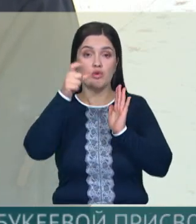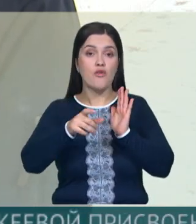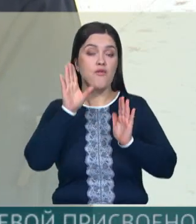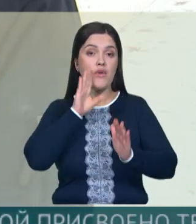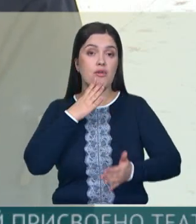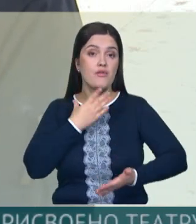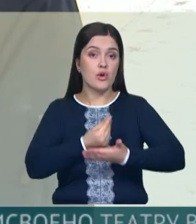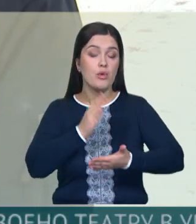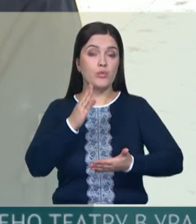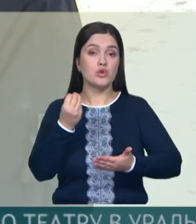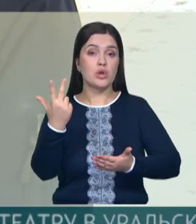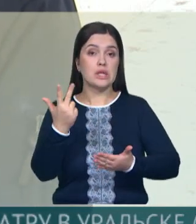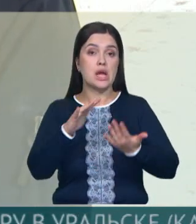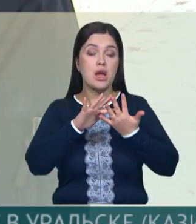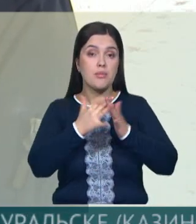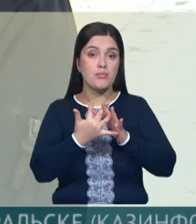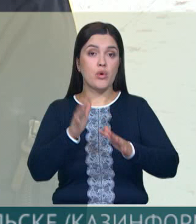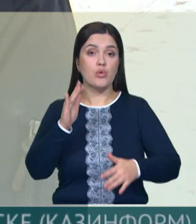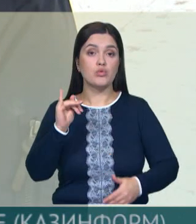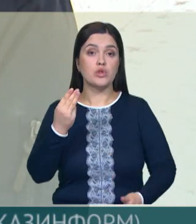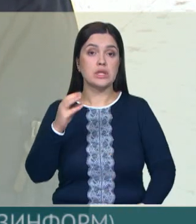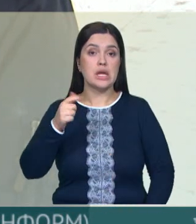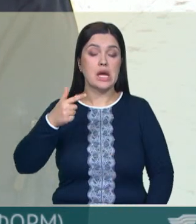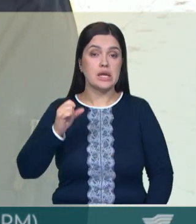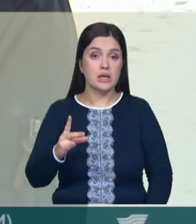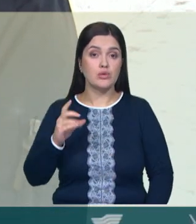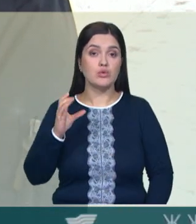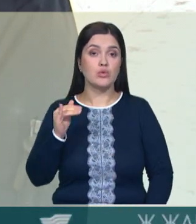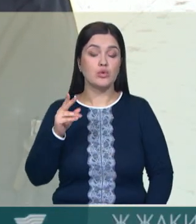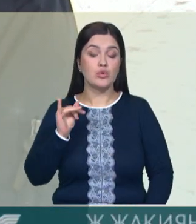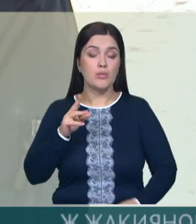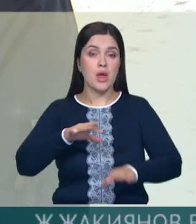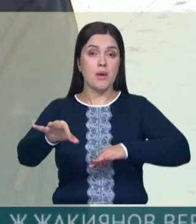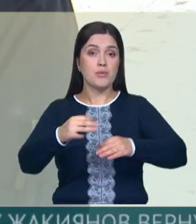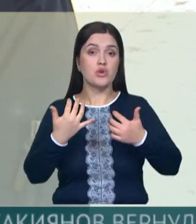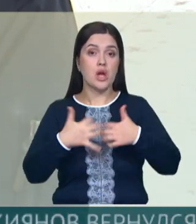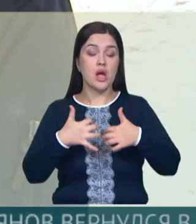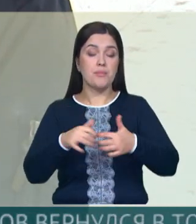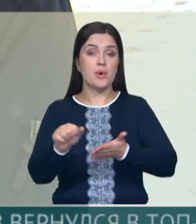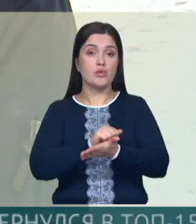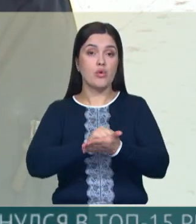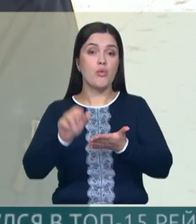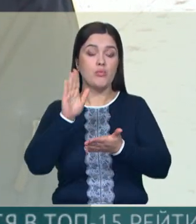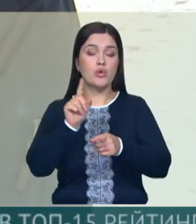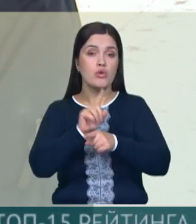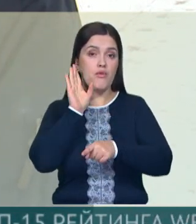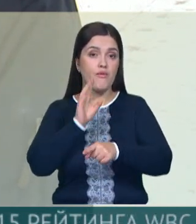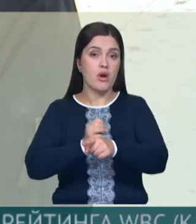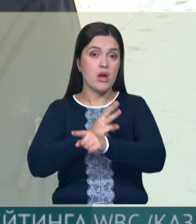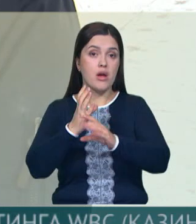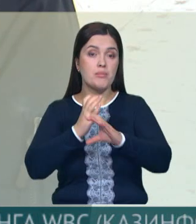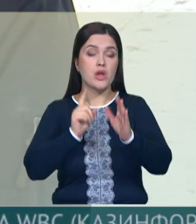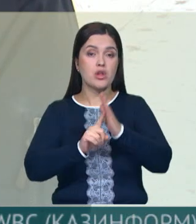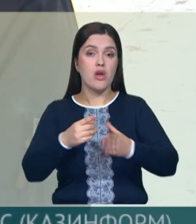водой. Еще для 3 поселков – Асан, Уштаган и Суюндук – разрабатывается проектно-сметная документация на проведение водопровода. Работы